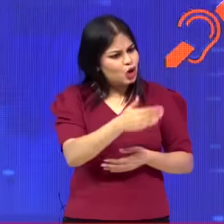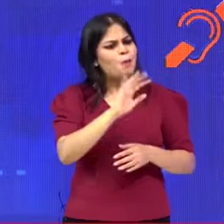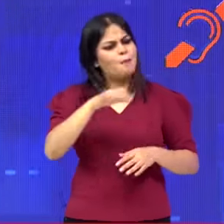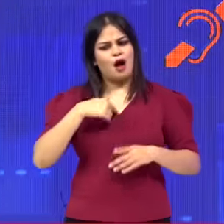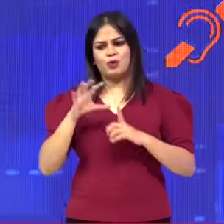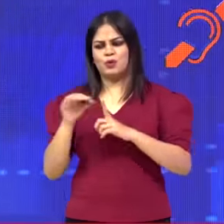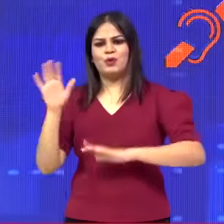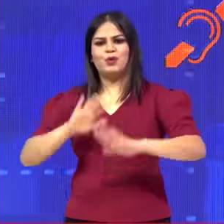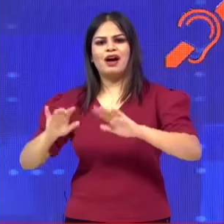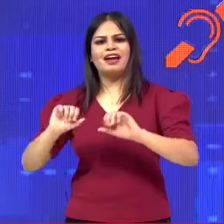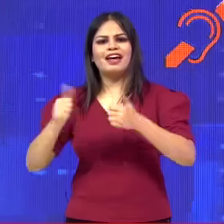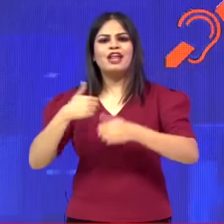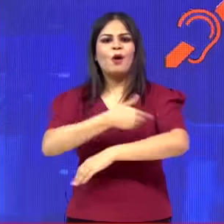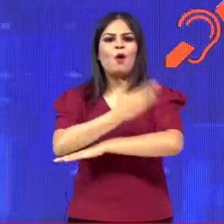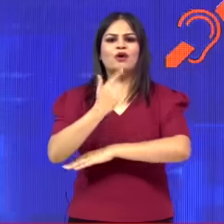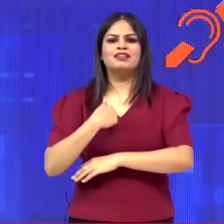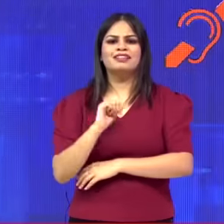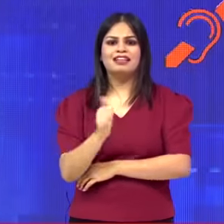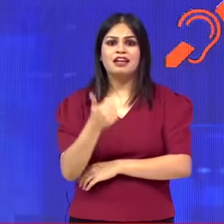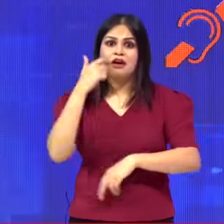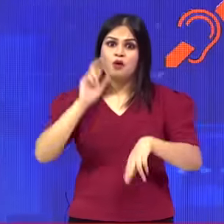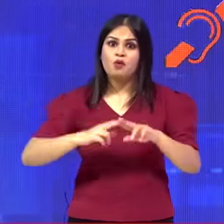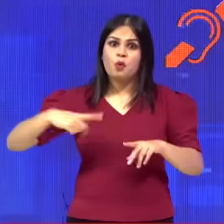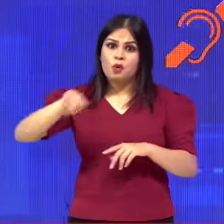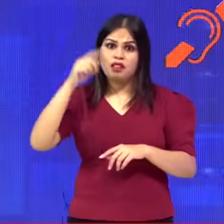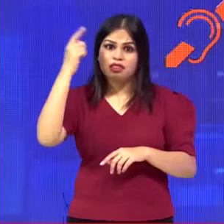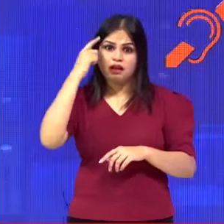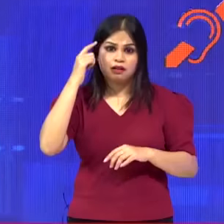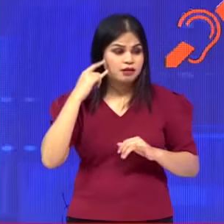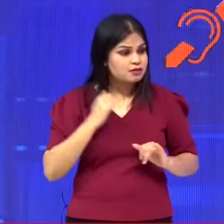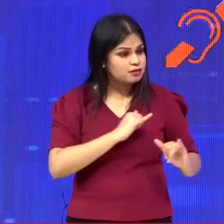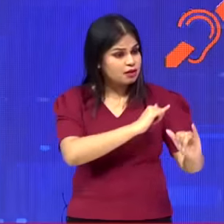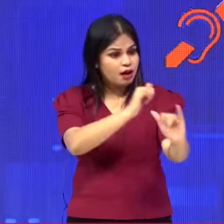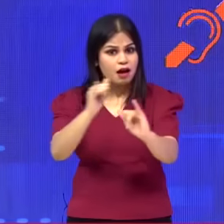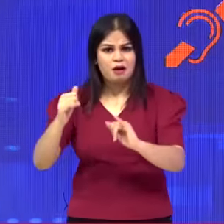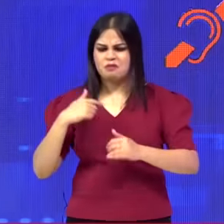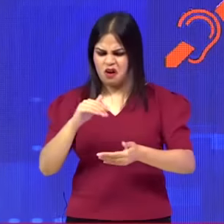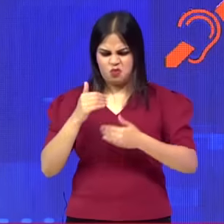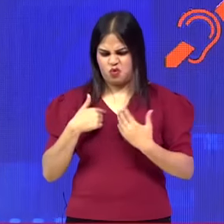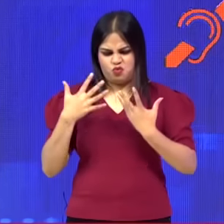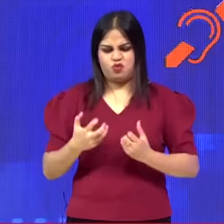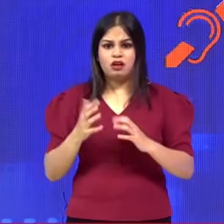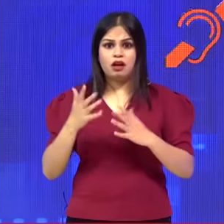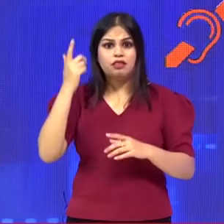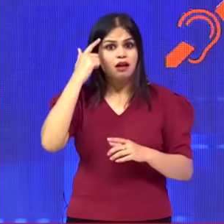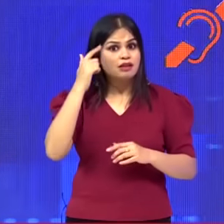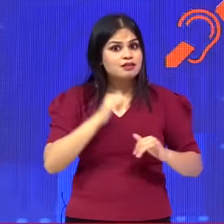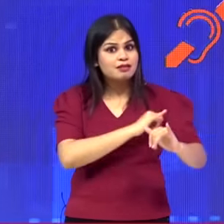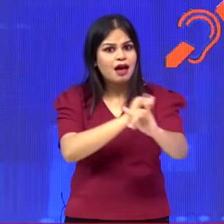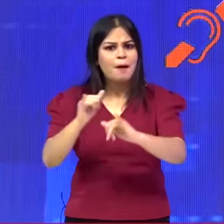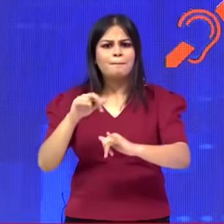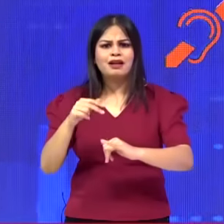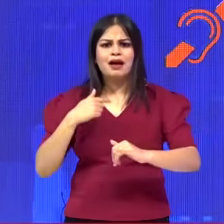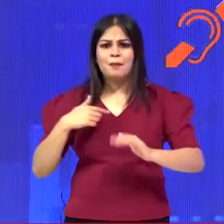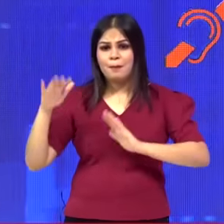सकूँगा, मैं होस्ट कर सकूँगा. अगर हर एक की थिंकिंग मेरी तरह हो गई कि हमें अवार्ड नहीं चाहिए, तो भाई मेरे